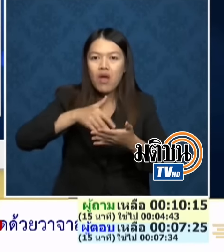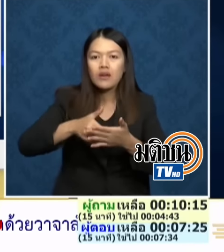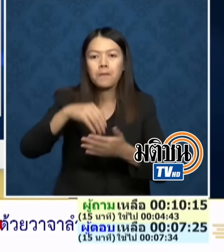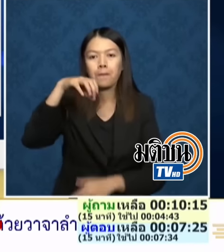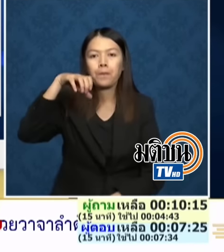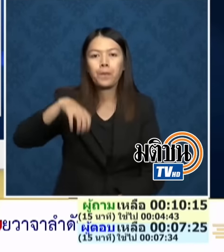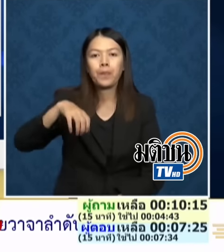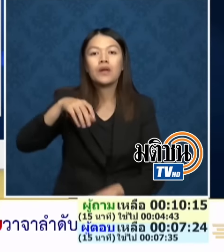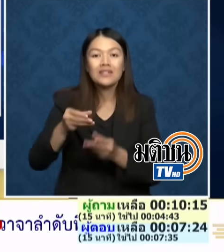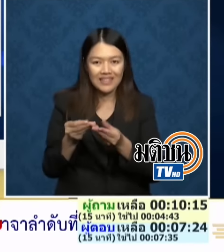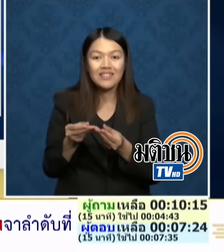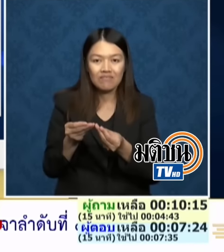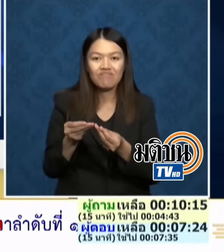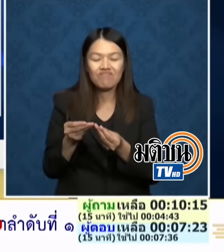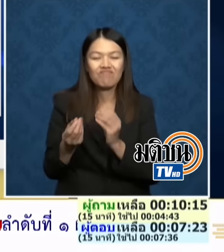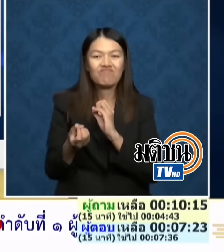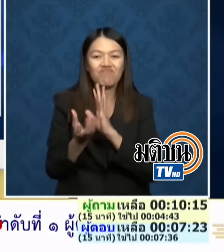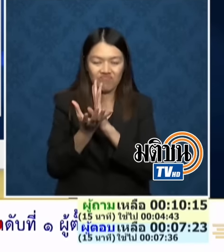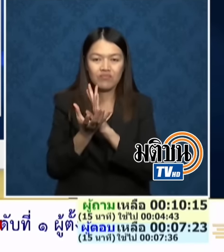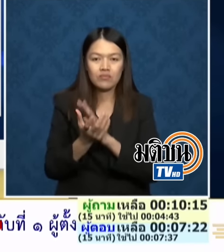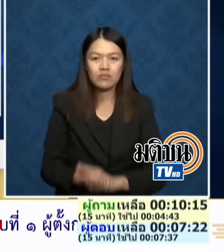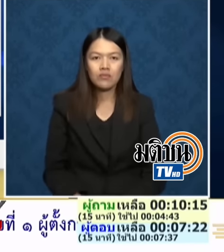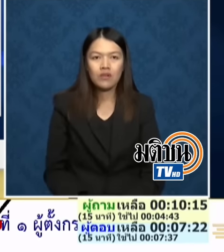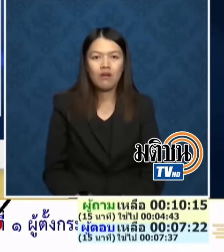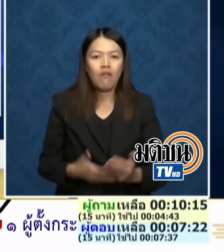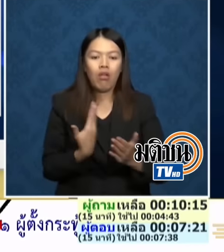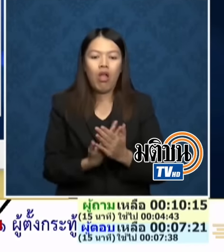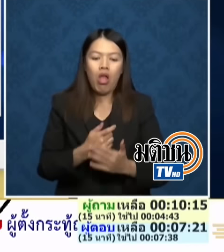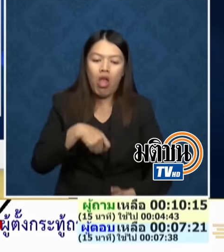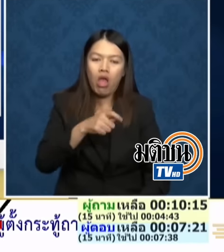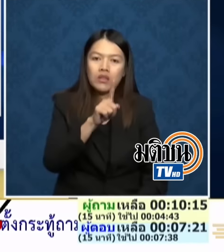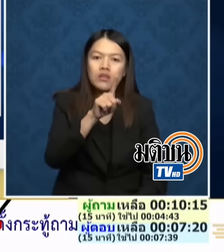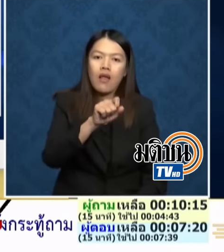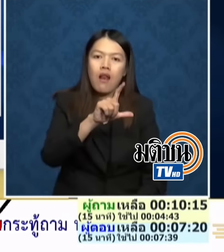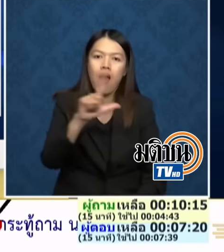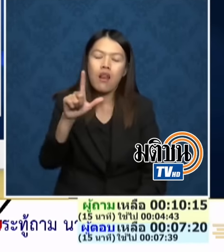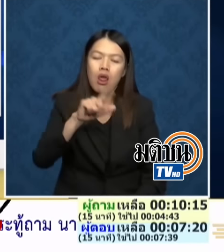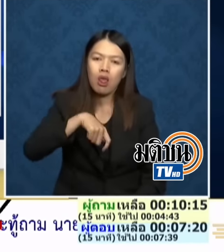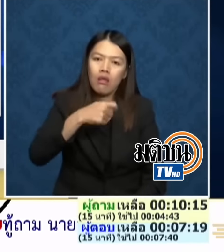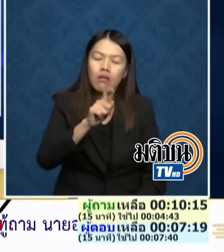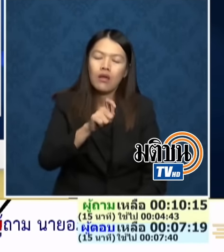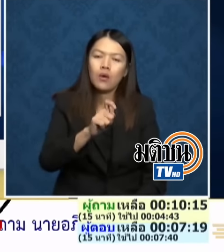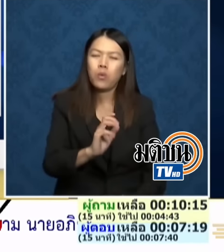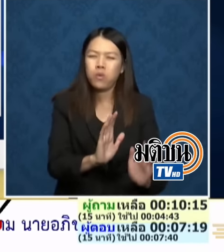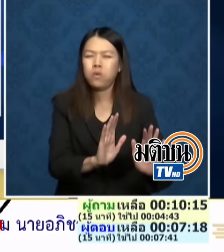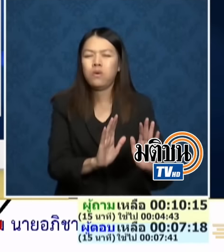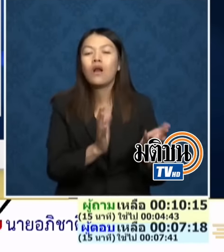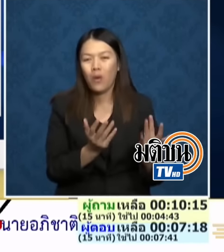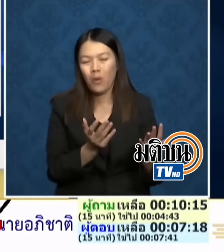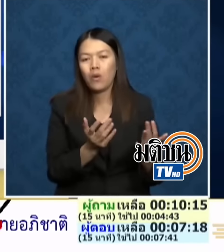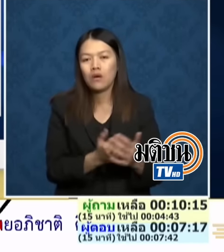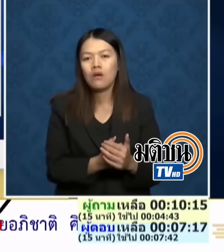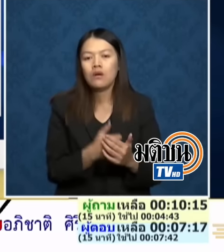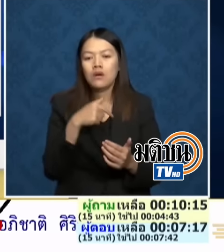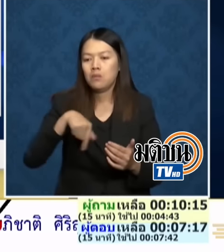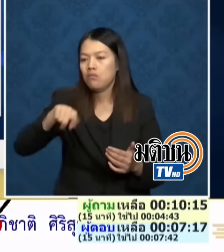ลมที่ดินซึ่กลมทดนต้องชดใช้ค่าสิหายประมาณ 1 แนล้าน มมปัหาก็ถงเว้นไว้ไครับเวนให